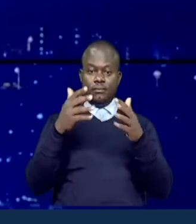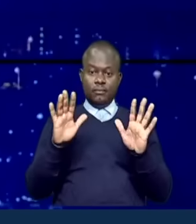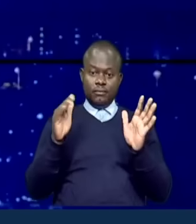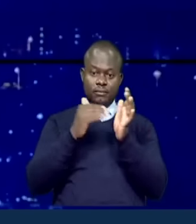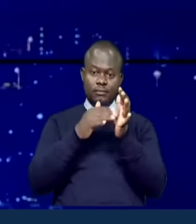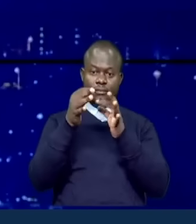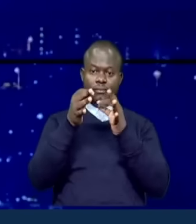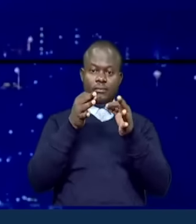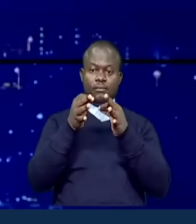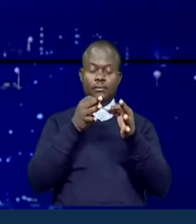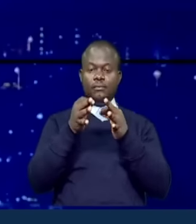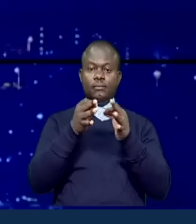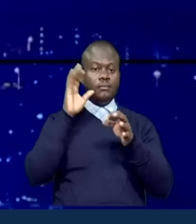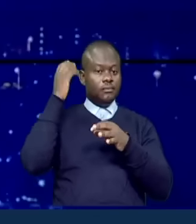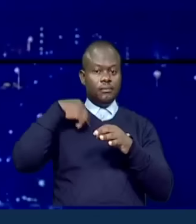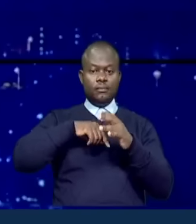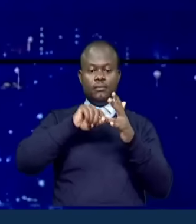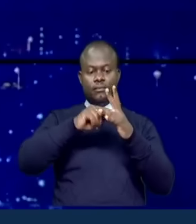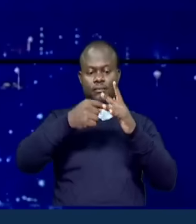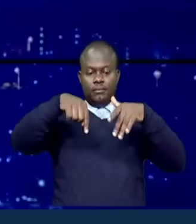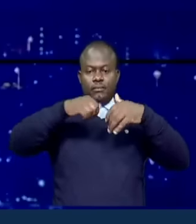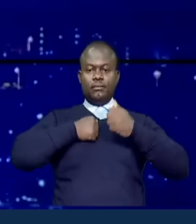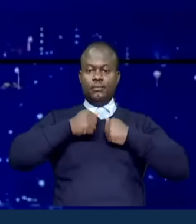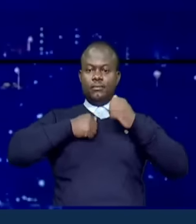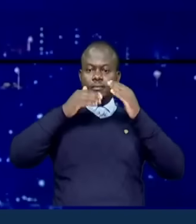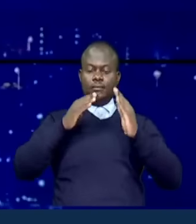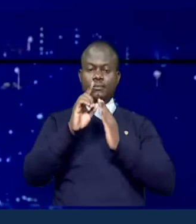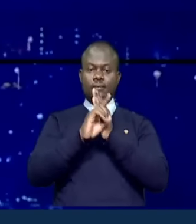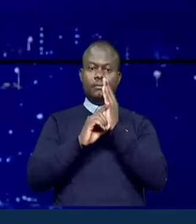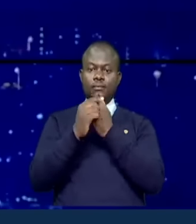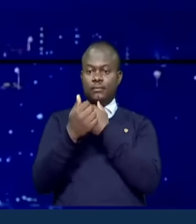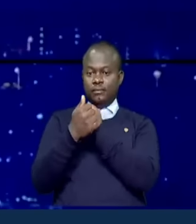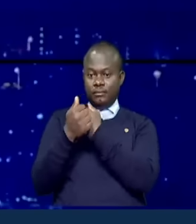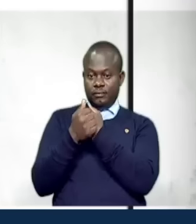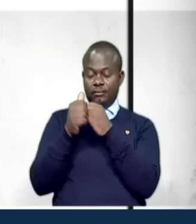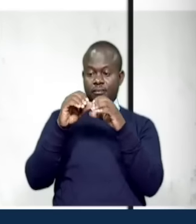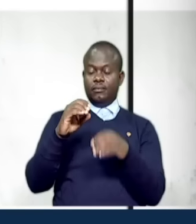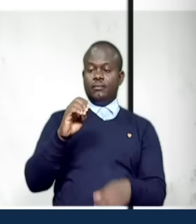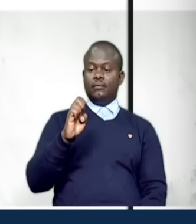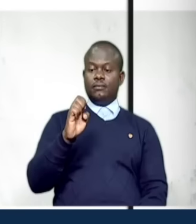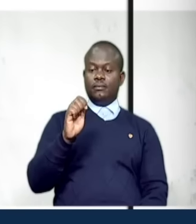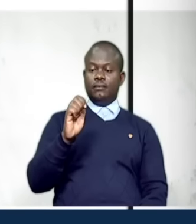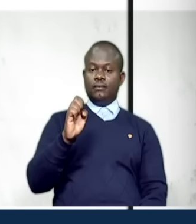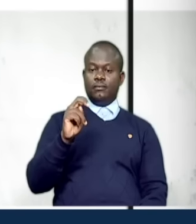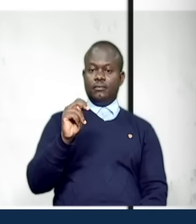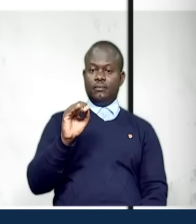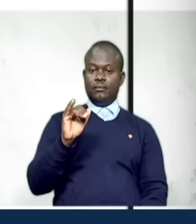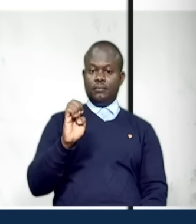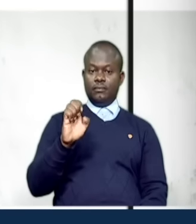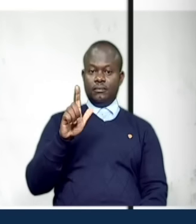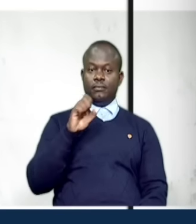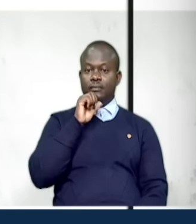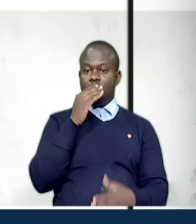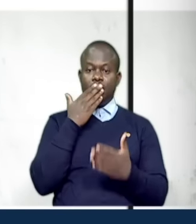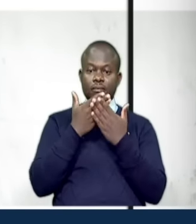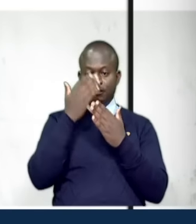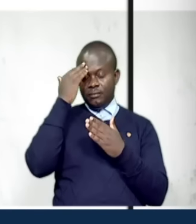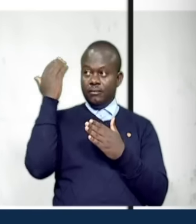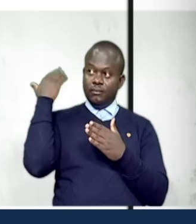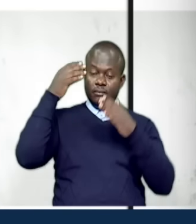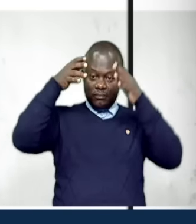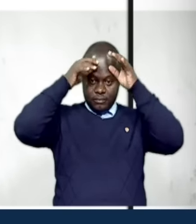Ariko reka aya makuru y'imikino nyaheri hano mu Rwanda, mu karere ka Rubavu, muri ekipe ya Tenseri ntabwo ishyamba ririgera kubera ko uwari perezida